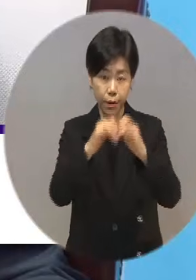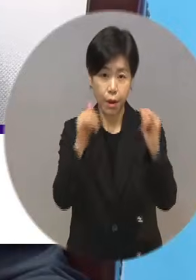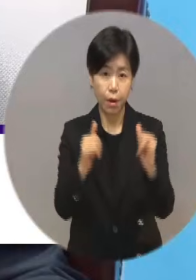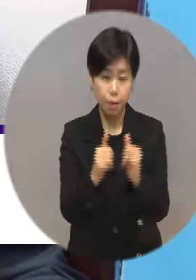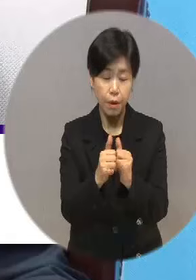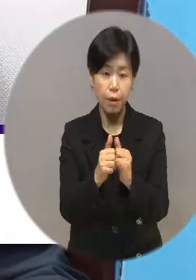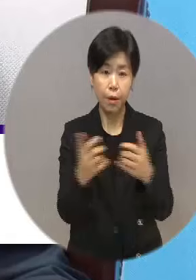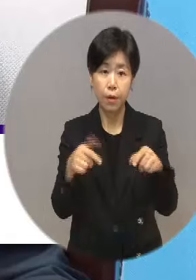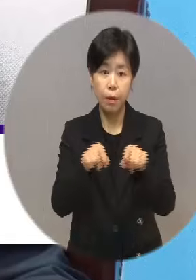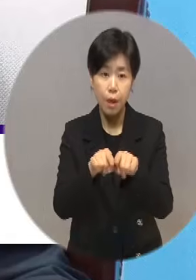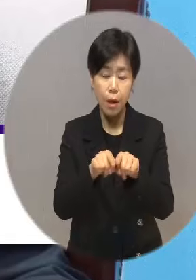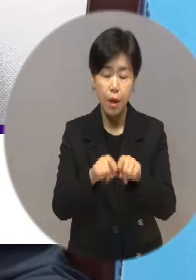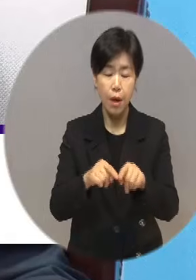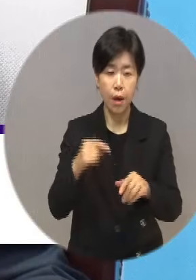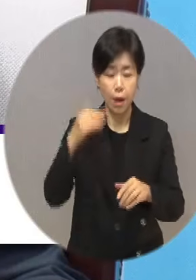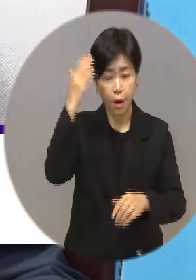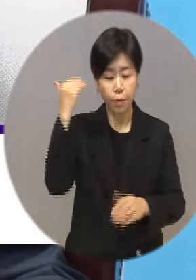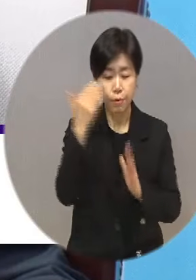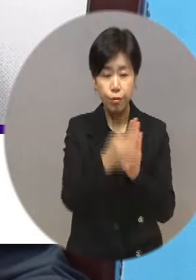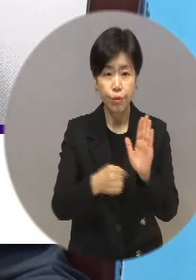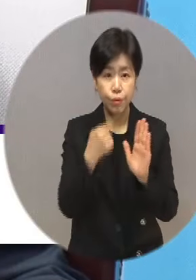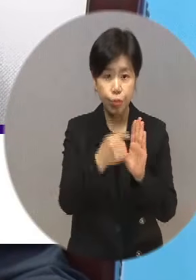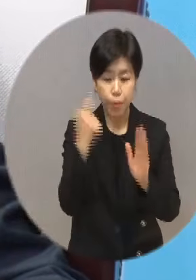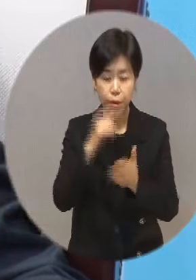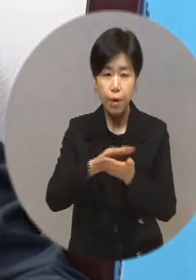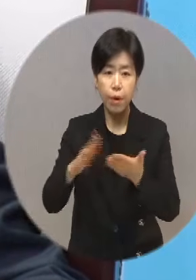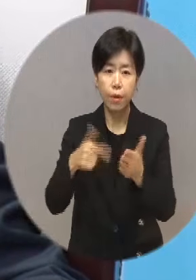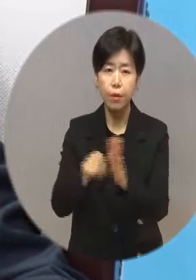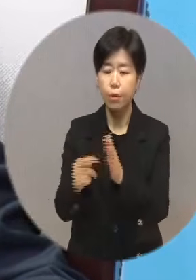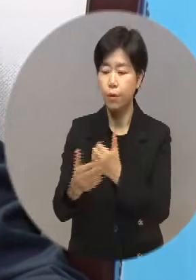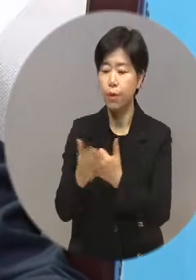완화에 적극적인 역할을 해줄 것을 당부했습니다.